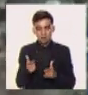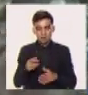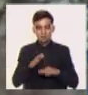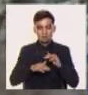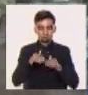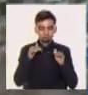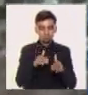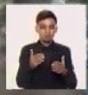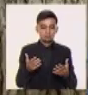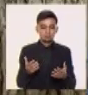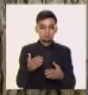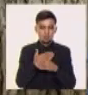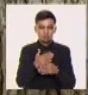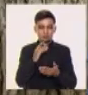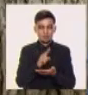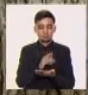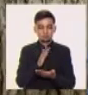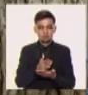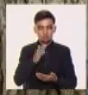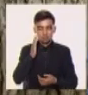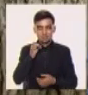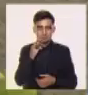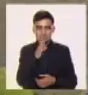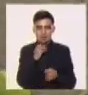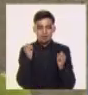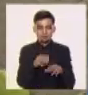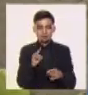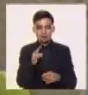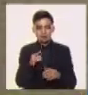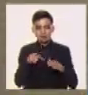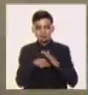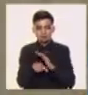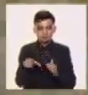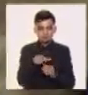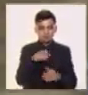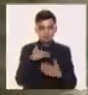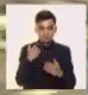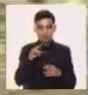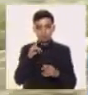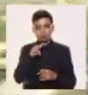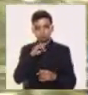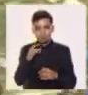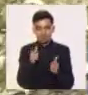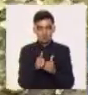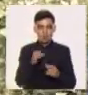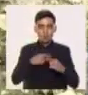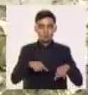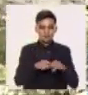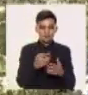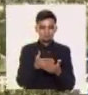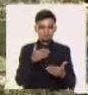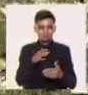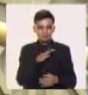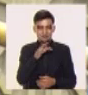руки. Руки помощи. Чтобы матери не оставляли своих детей в арыках и мусорных контейнерах, общественники несколько лет назад предлагали